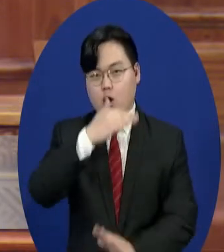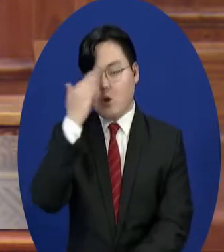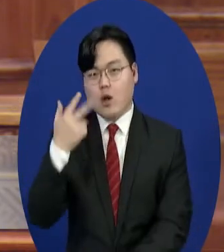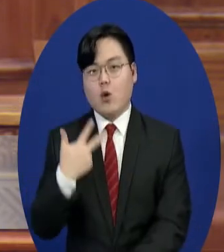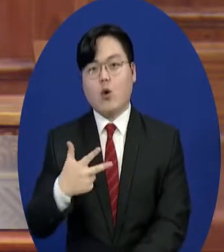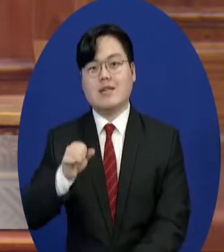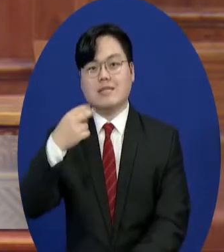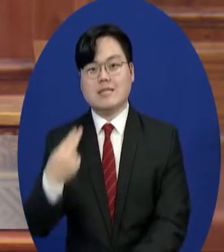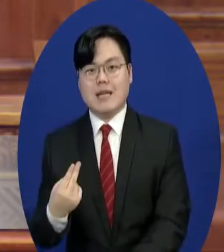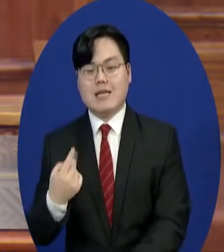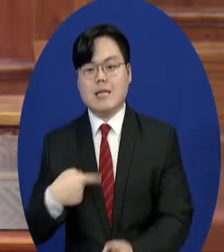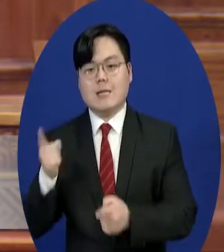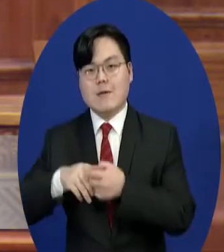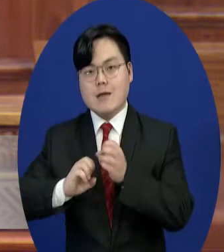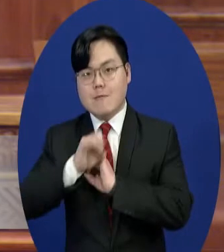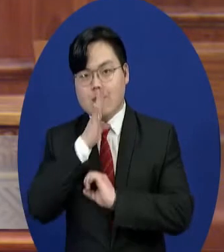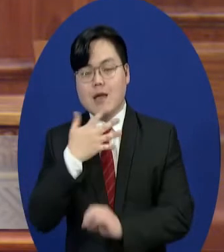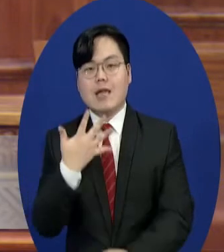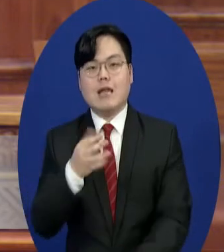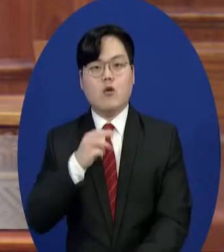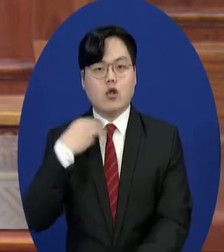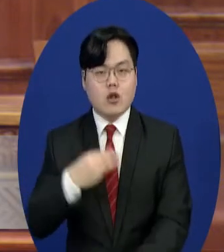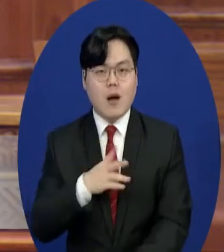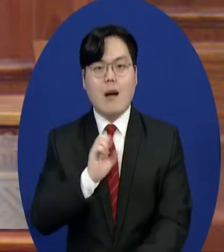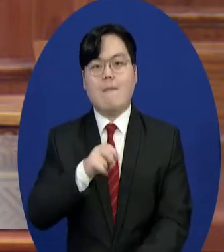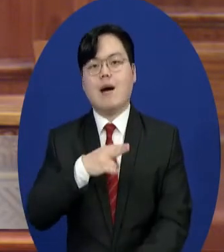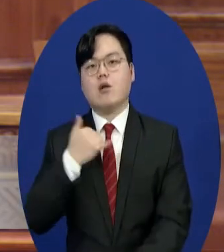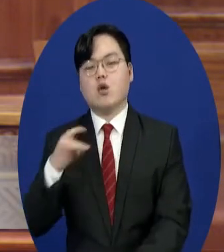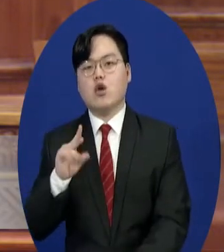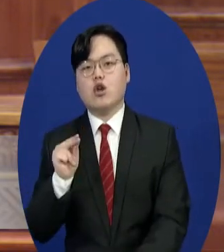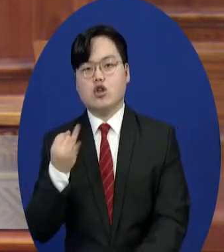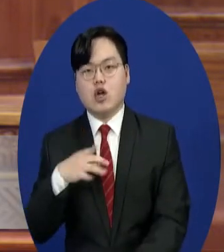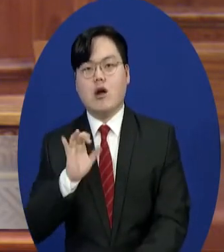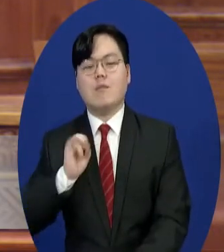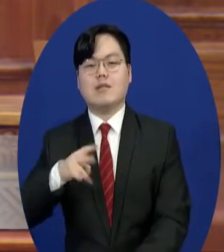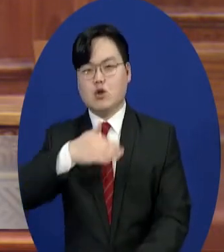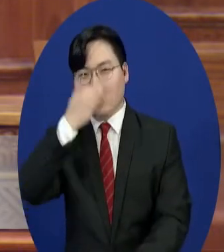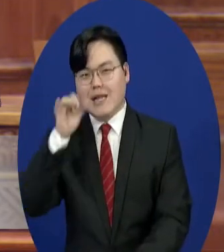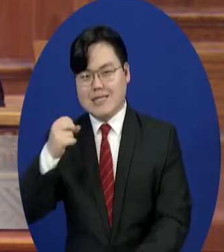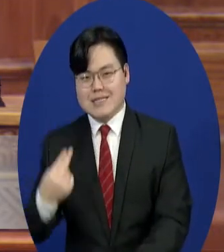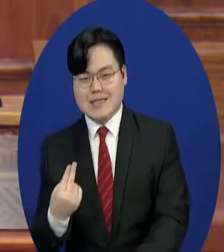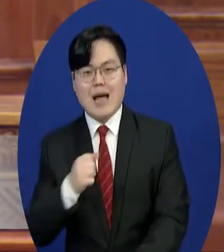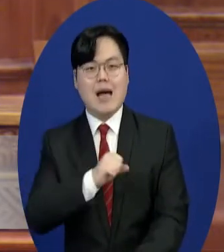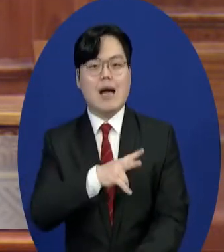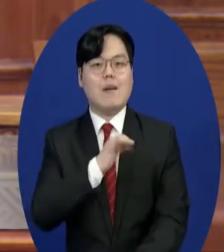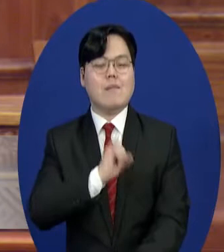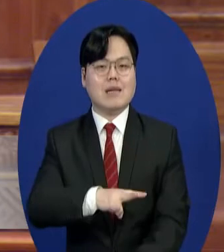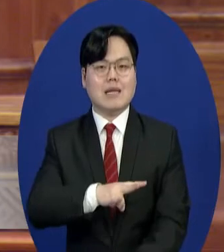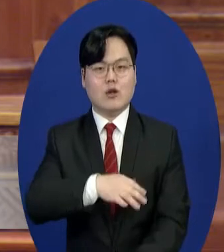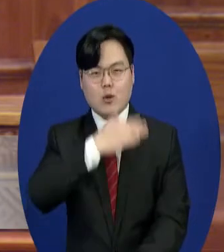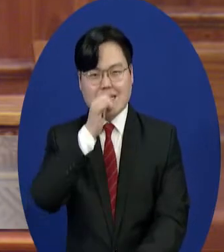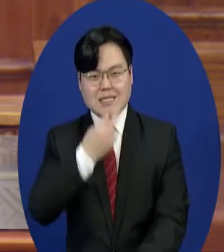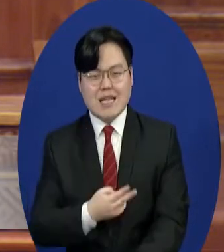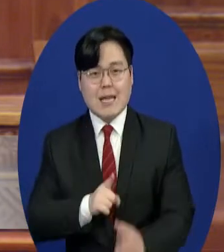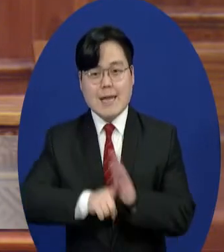цахилгаан станцын өргөтгөл, 5 толгой, Багнуур Чавасангийн дулааны цахилгаан станц, Амгалан цахилгаан станц зэрэг